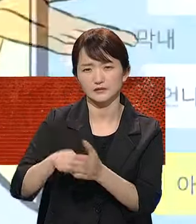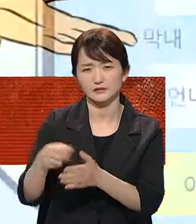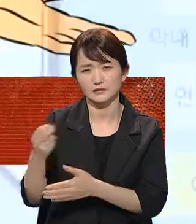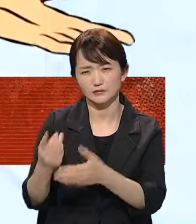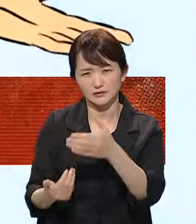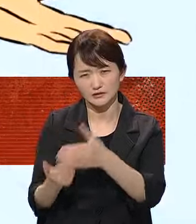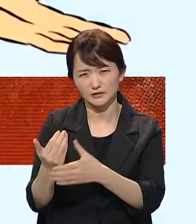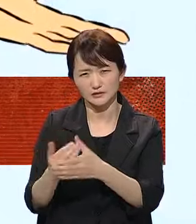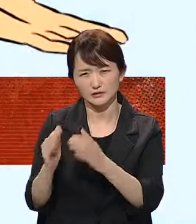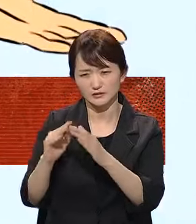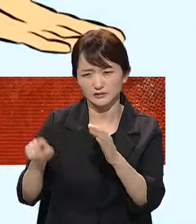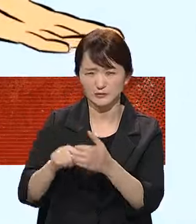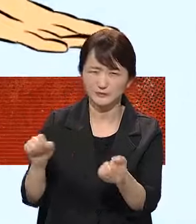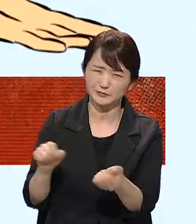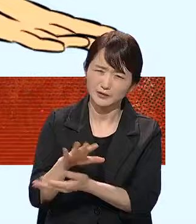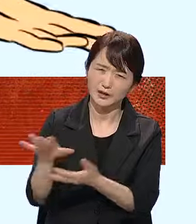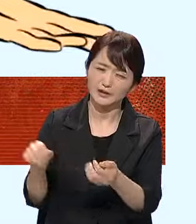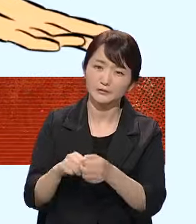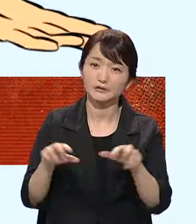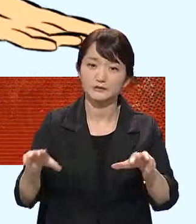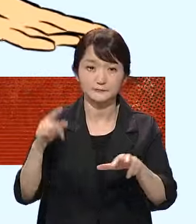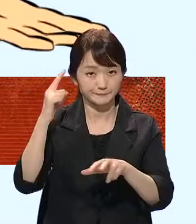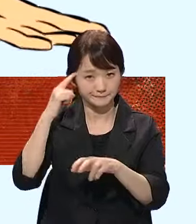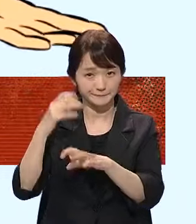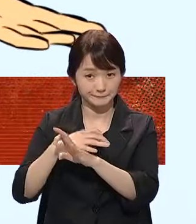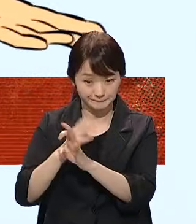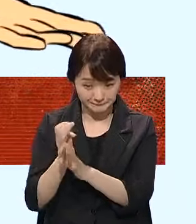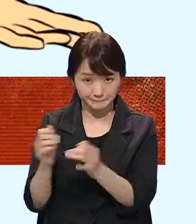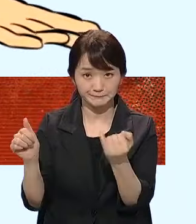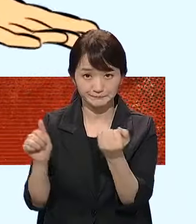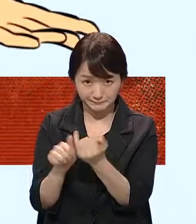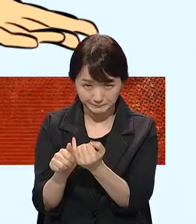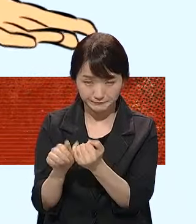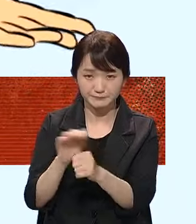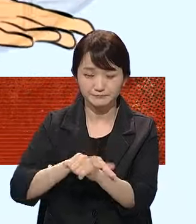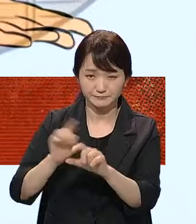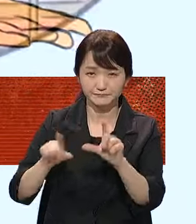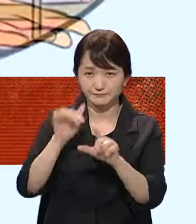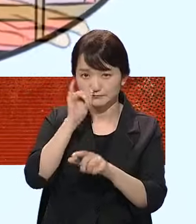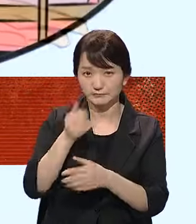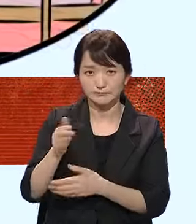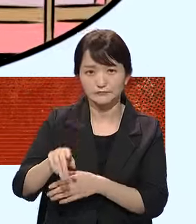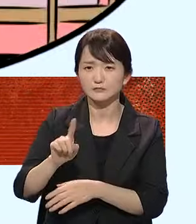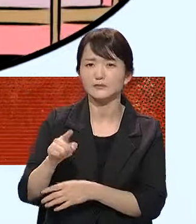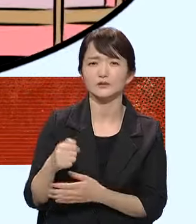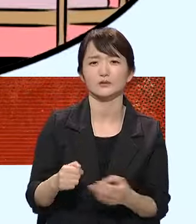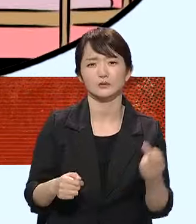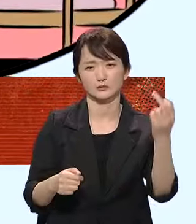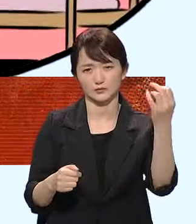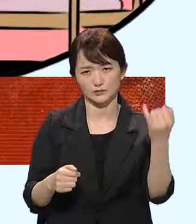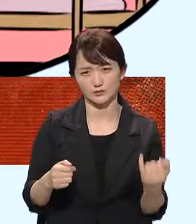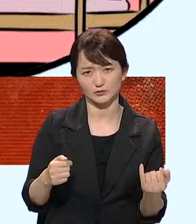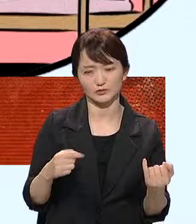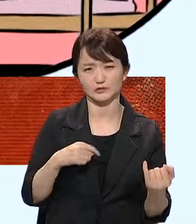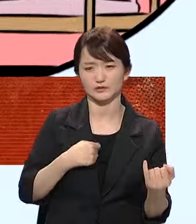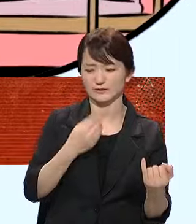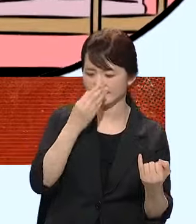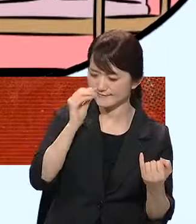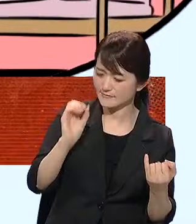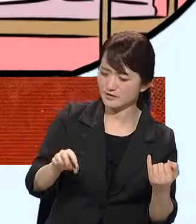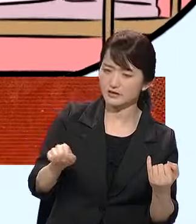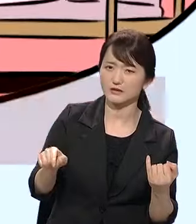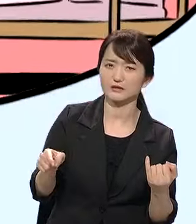만들곤 했다고 합니다 당연히 지금은 정신을 차리고 결혼해서 잘 살고 있지만 좀 알게 모르게 오빠와 여동생이 자신을